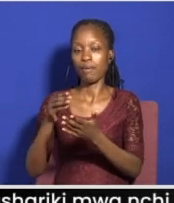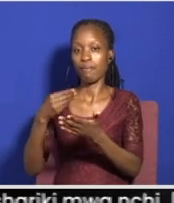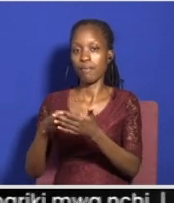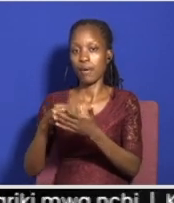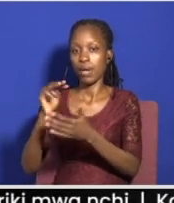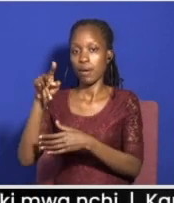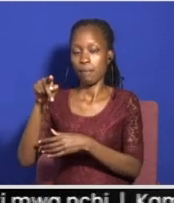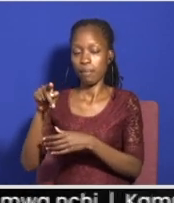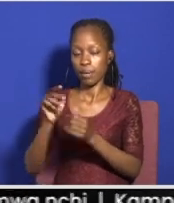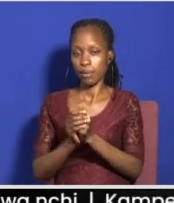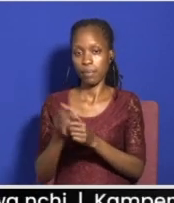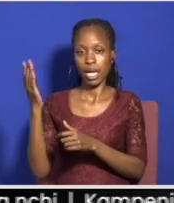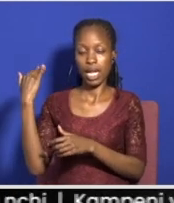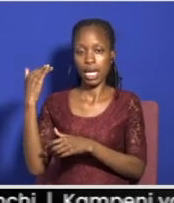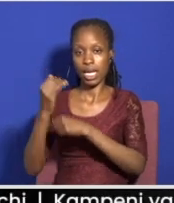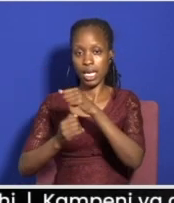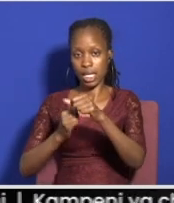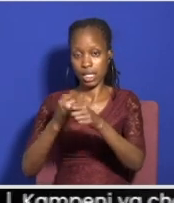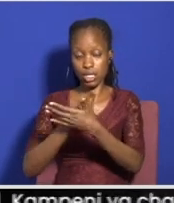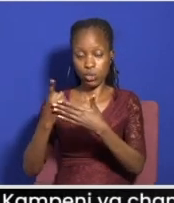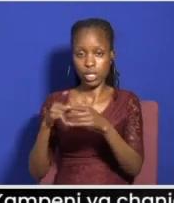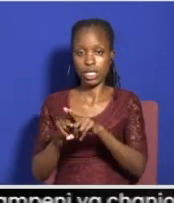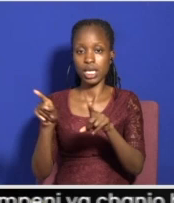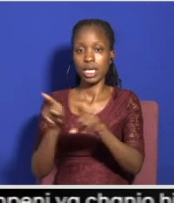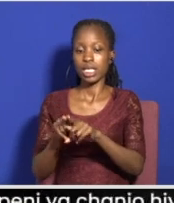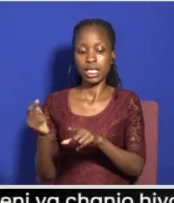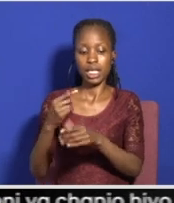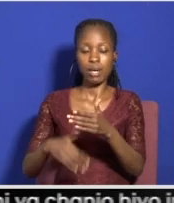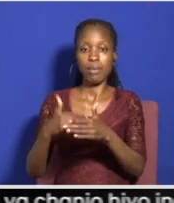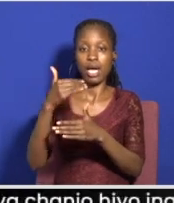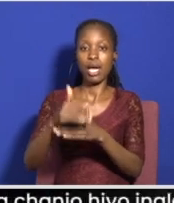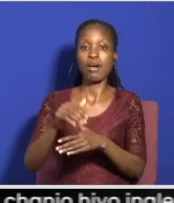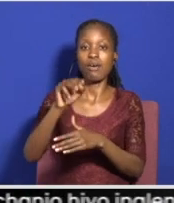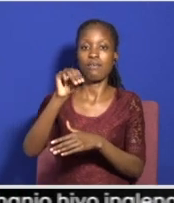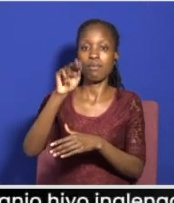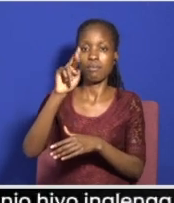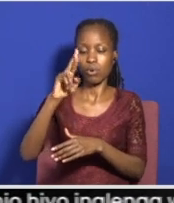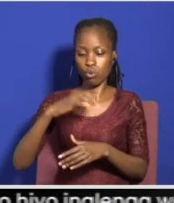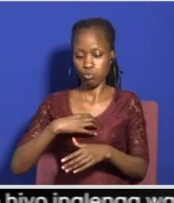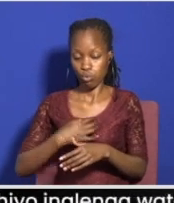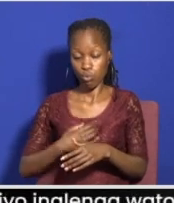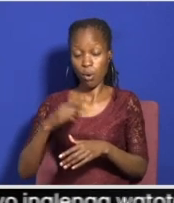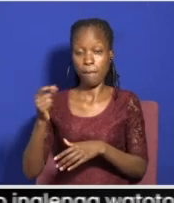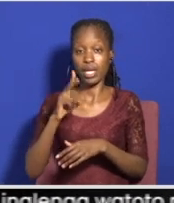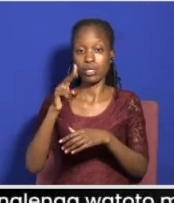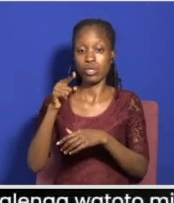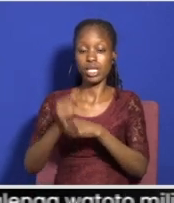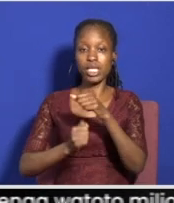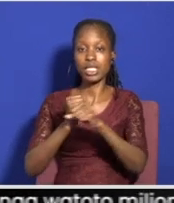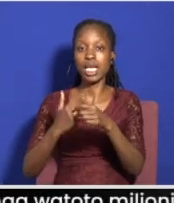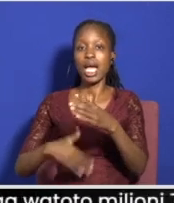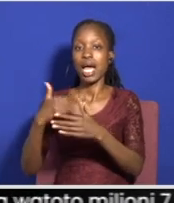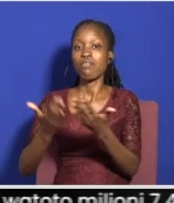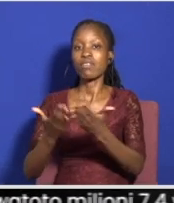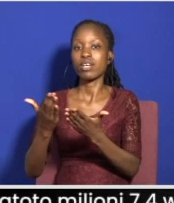Njuguna Ndungu juma lililopita. Anamrithi Githii Mburu aliyejiuzulu Februari mwaka huu baada ya kuhudumu kwa